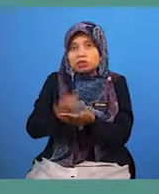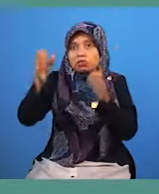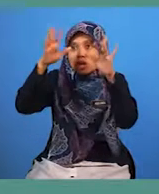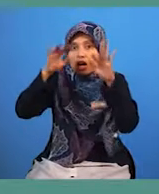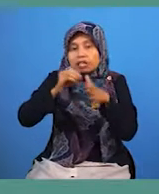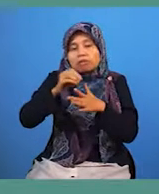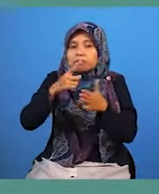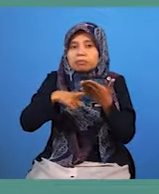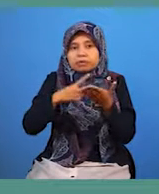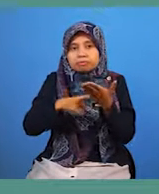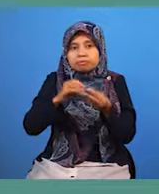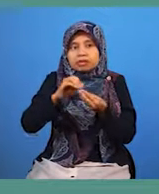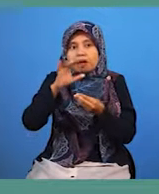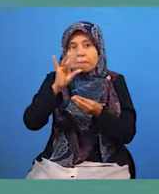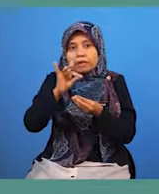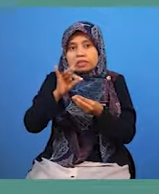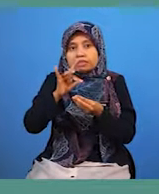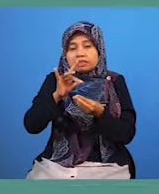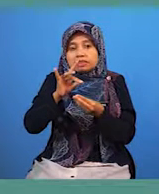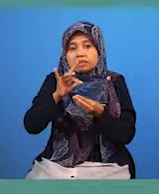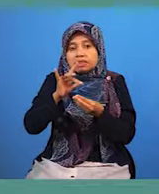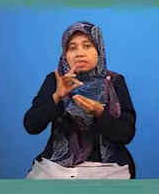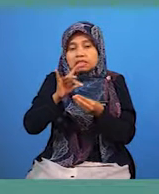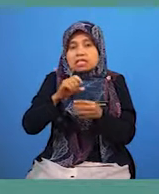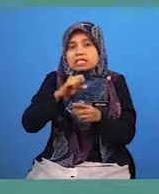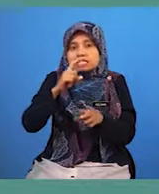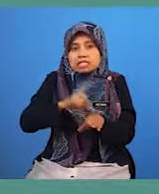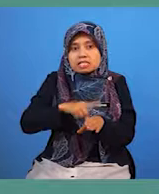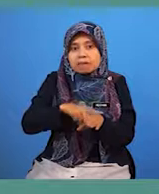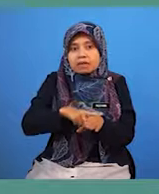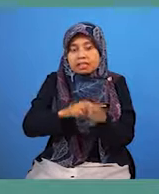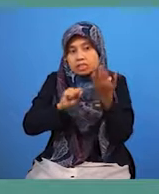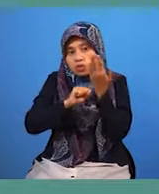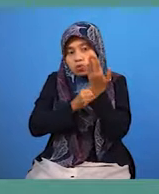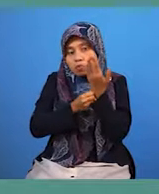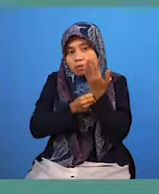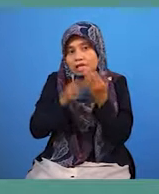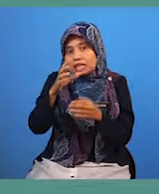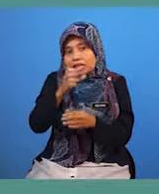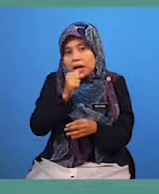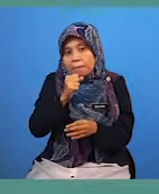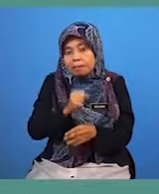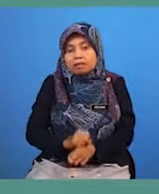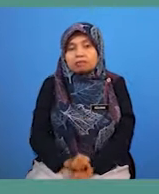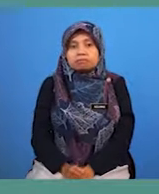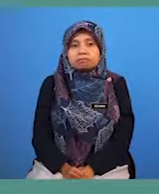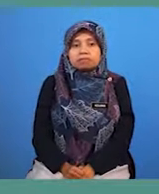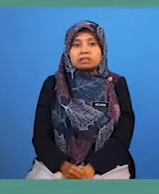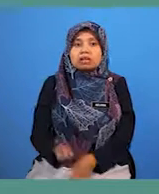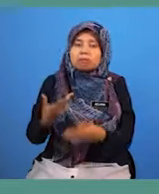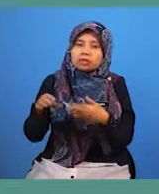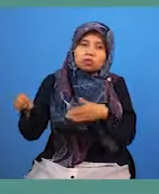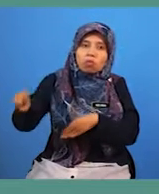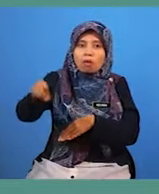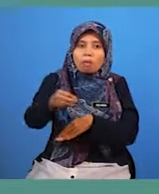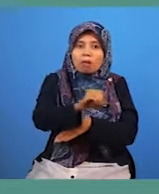mengambil sampel, yang kelapan, situasi semasa sumber punca air sewaktu rombak